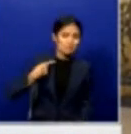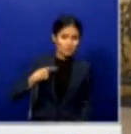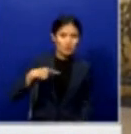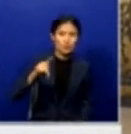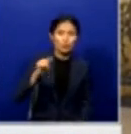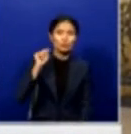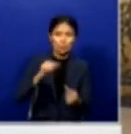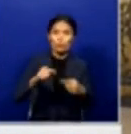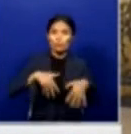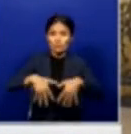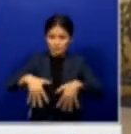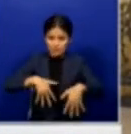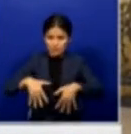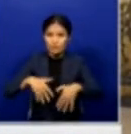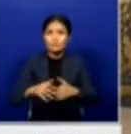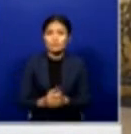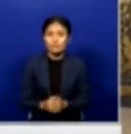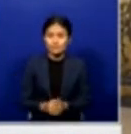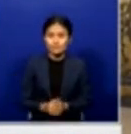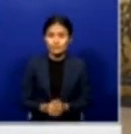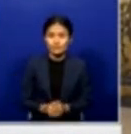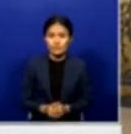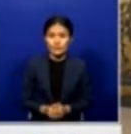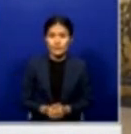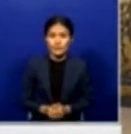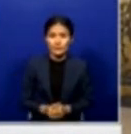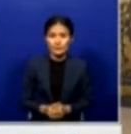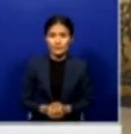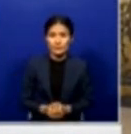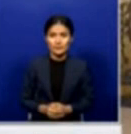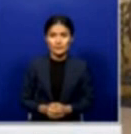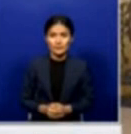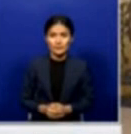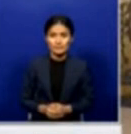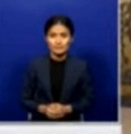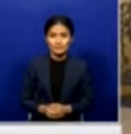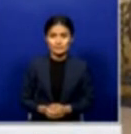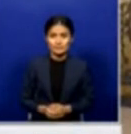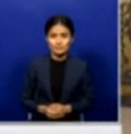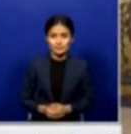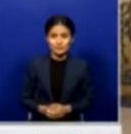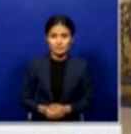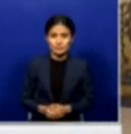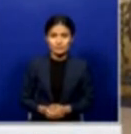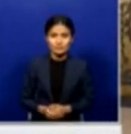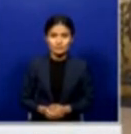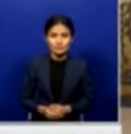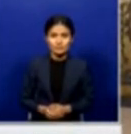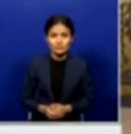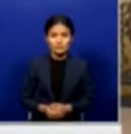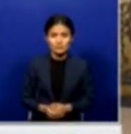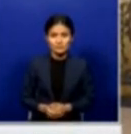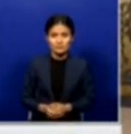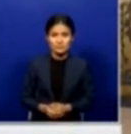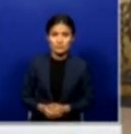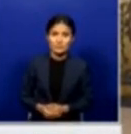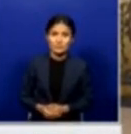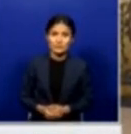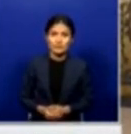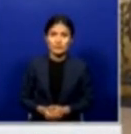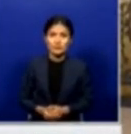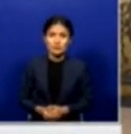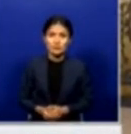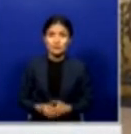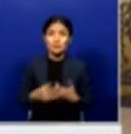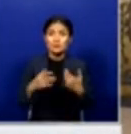รวจสอบในแง่ของการติดตามเพื่อให้เกิดผลอย่างที่กฎหมายต้องการเนี่ยนะครับท่านเองจะ